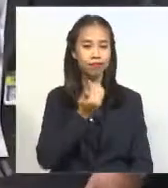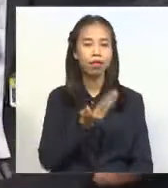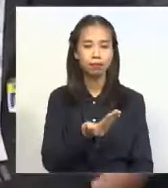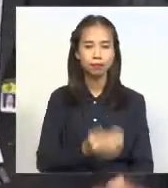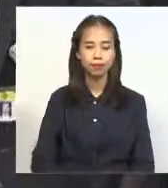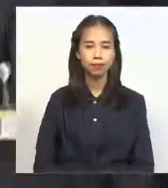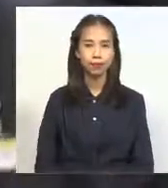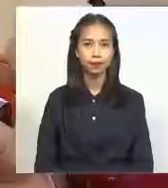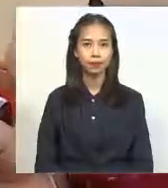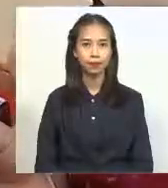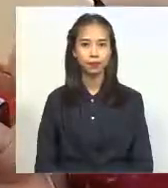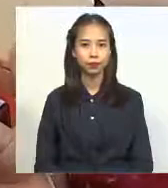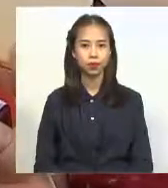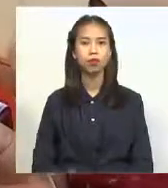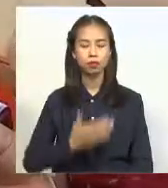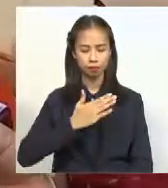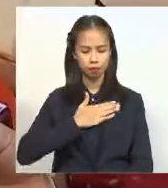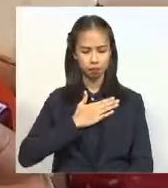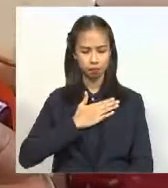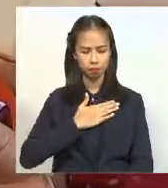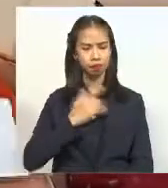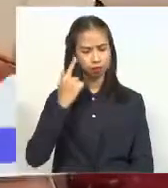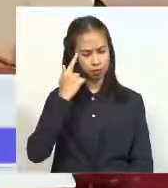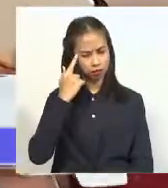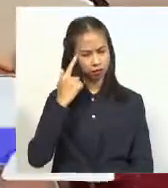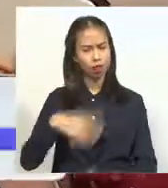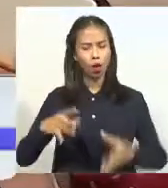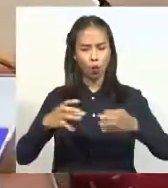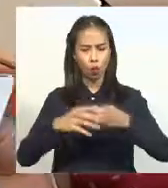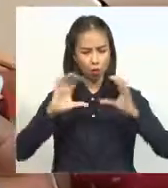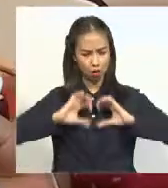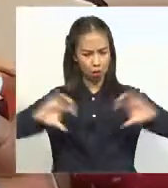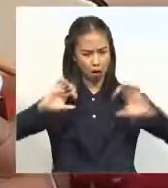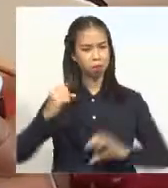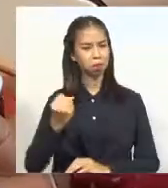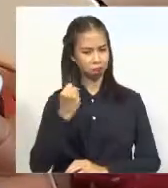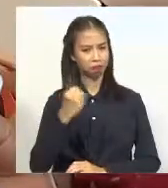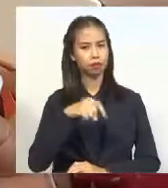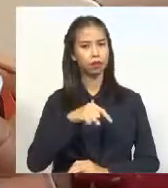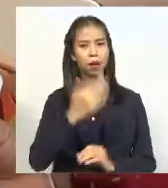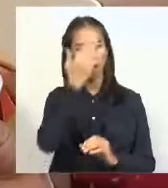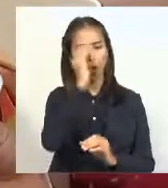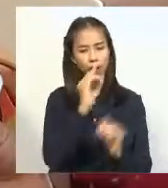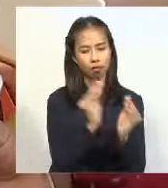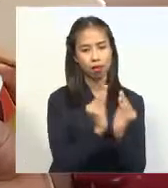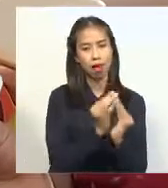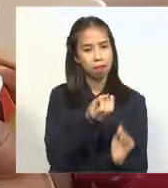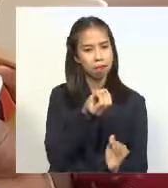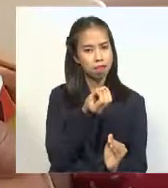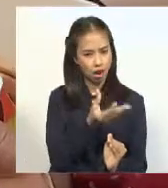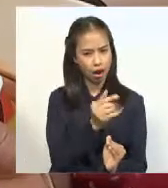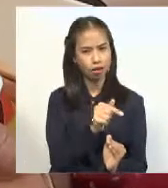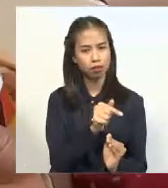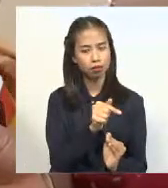ครับ เรามั่นใจในความเป็นปึกแผ่นของรัฐบาลนะครับรัฐบาลมีเสียงที่มากกว่านะฮะถึงจะไม่มาก